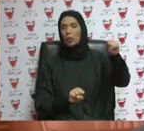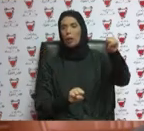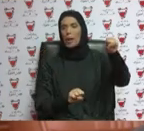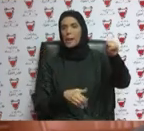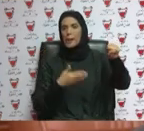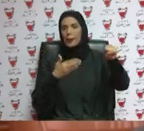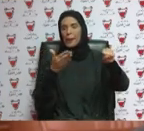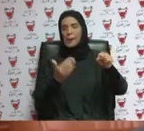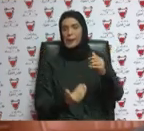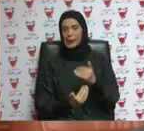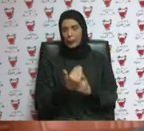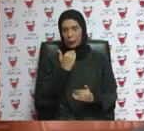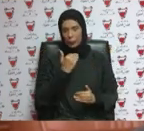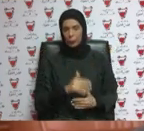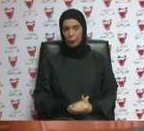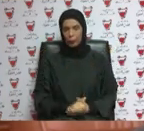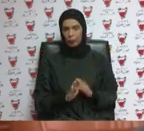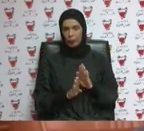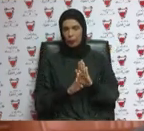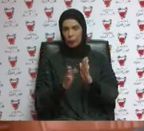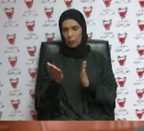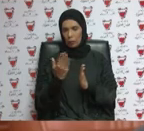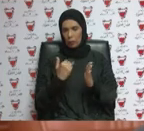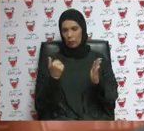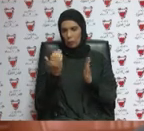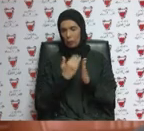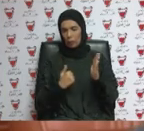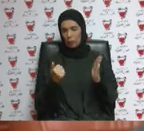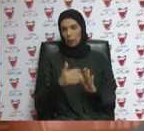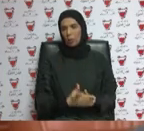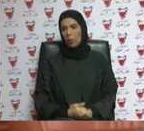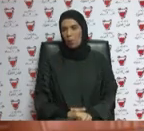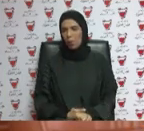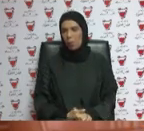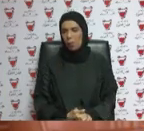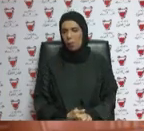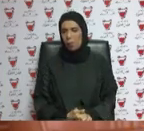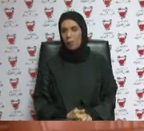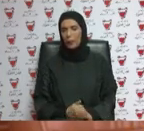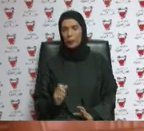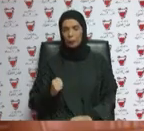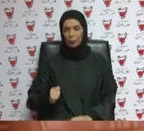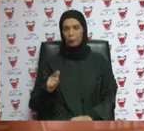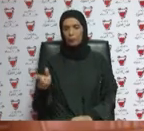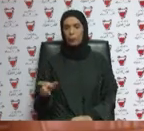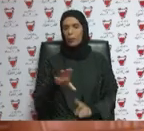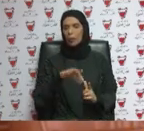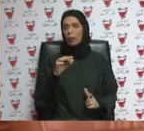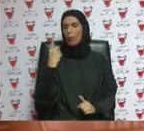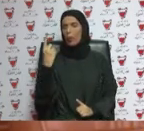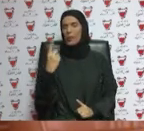النوعيه الجديده التي ستدعم فيه الاقتصاد الوطني وايضا ستضمن فيه ان المواطن البحريني يكون هو الخيار